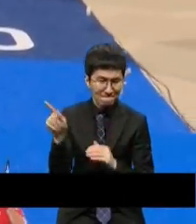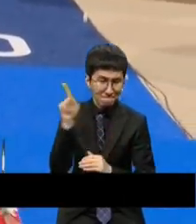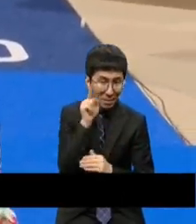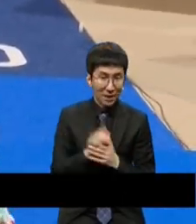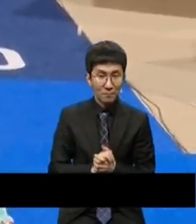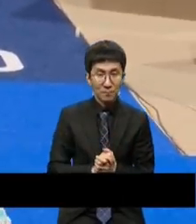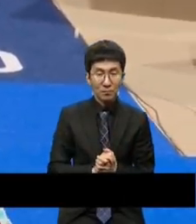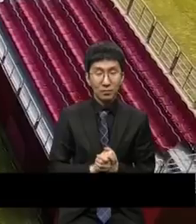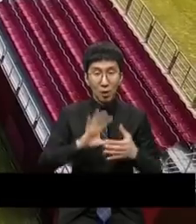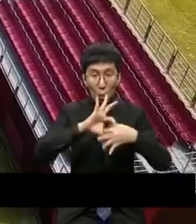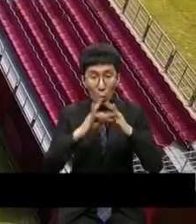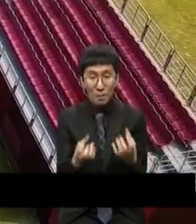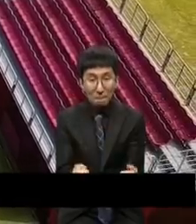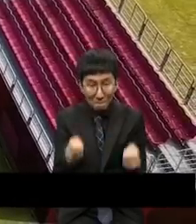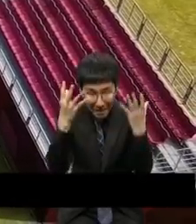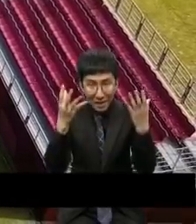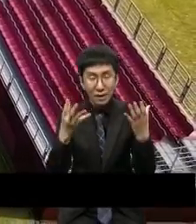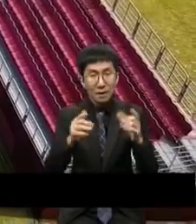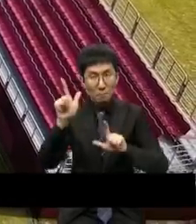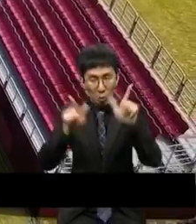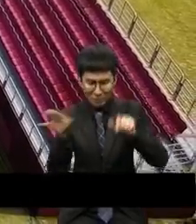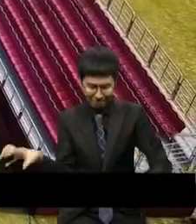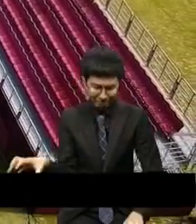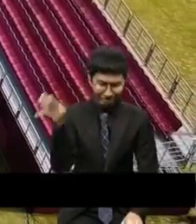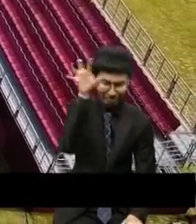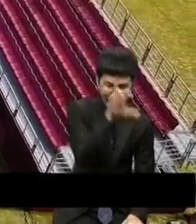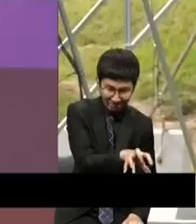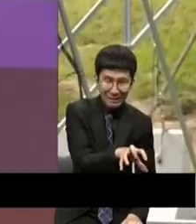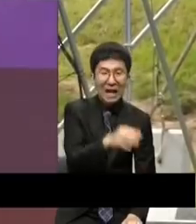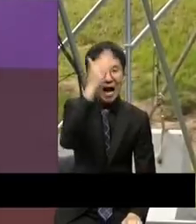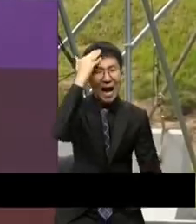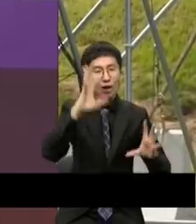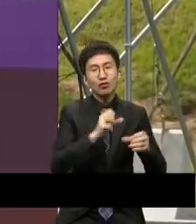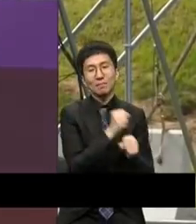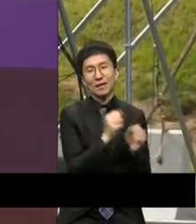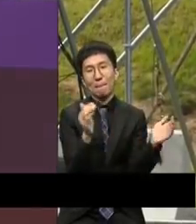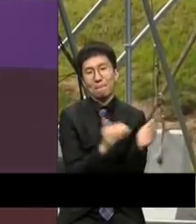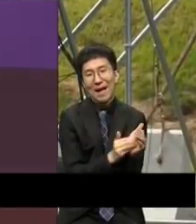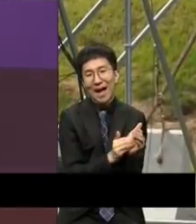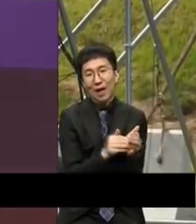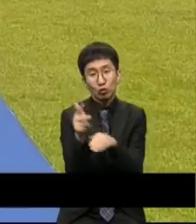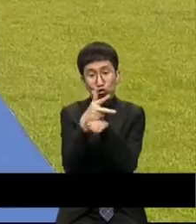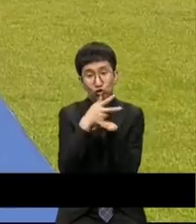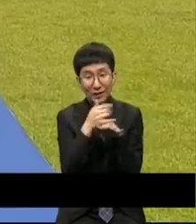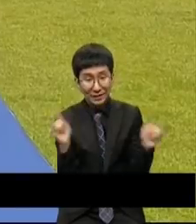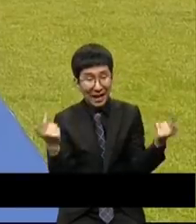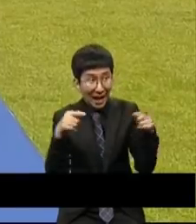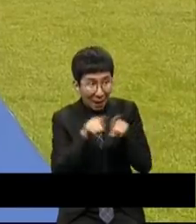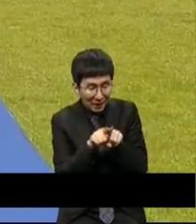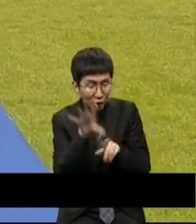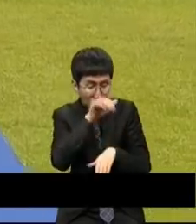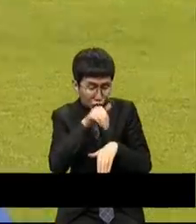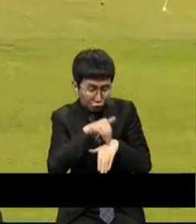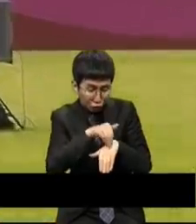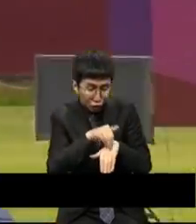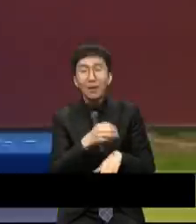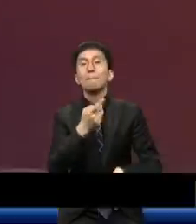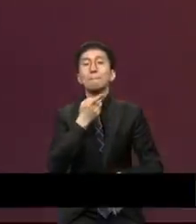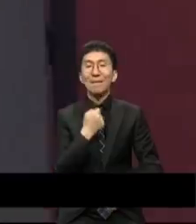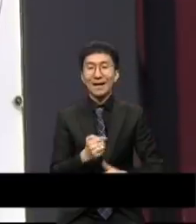전광판 크기와 위치까지 똑같은 경기장을 국내에 만든 뒤 중계진까지 투입해 실전 같은 훈련을